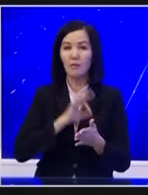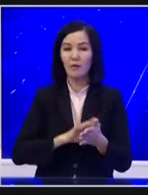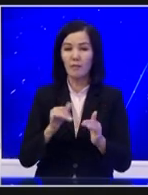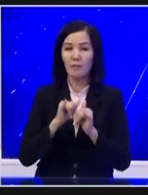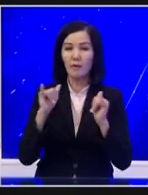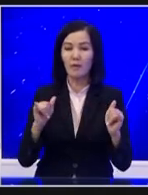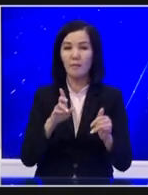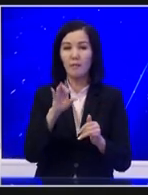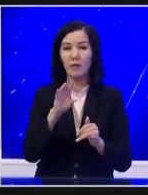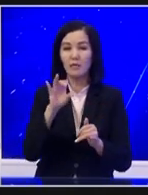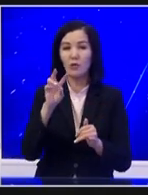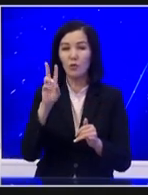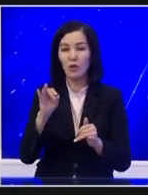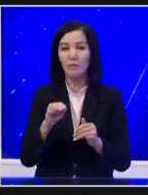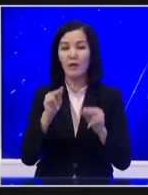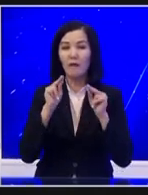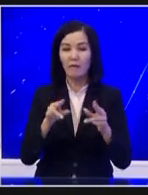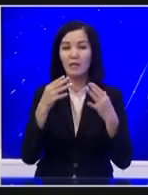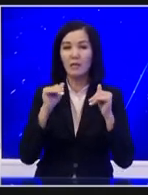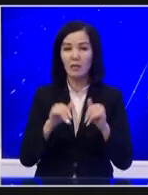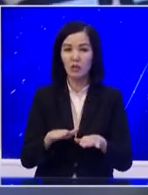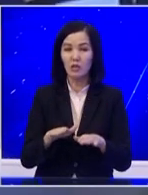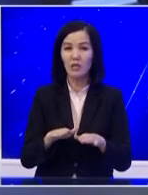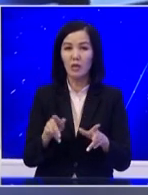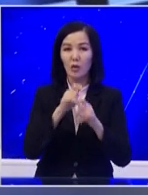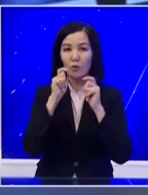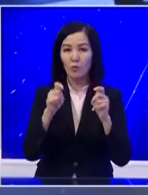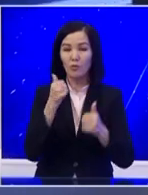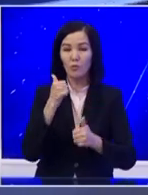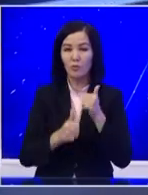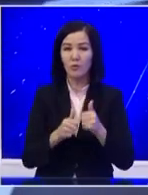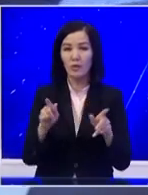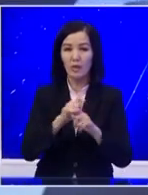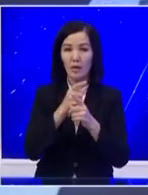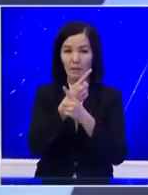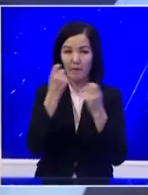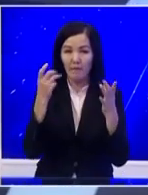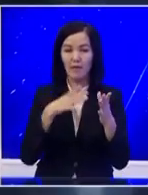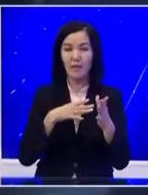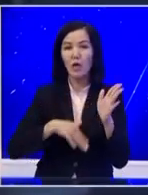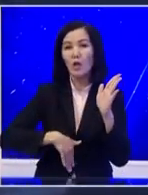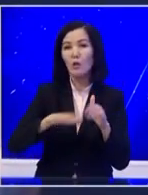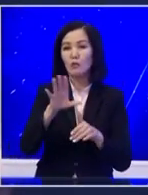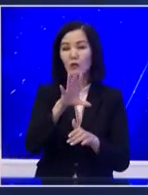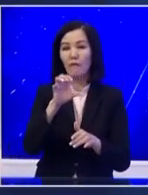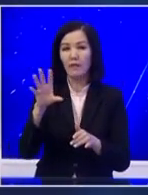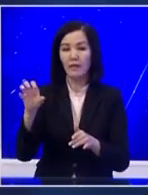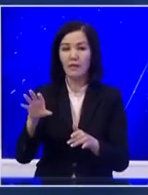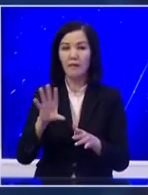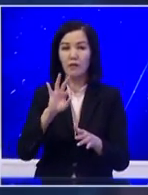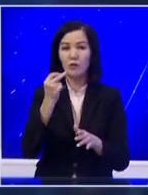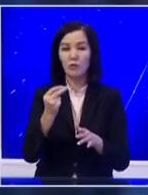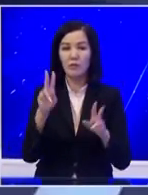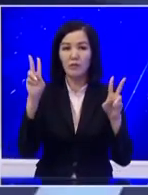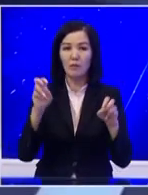Куранбек. Поэтому абсолютно верное решение, что учредили конкурс. По итогам жюри в номинации «Лучшая фотография на социальную тему»